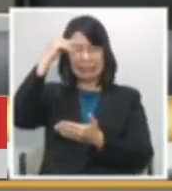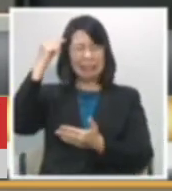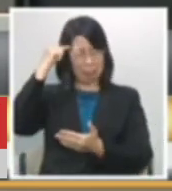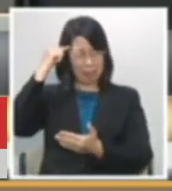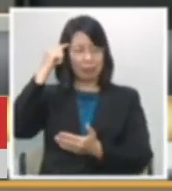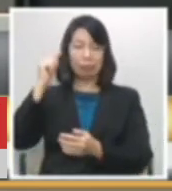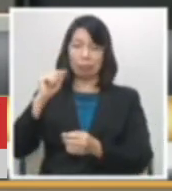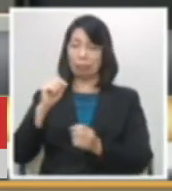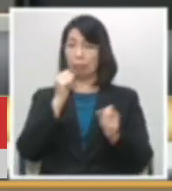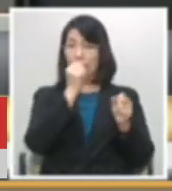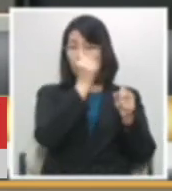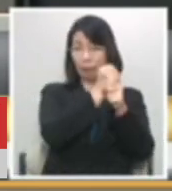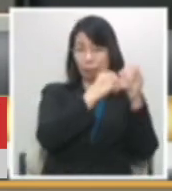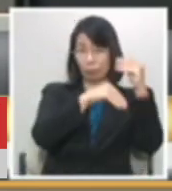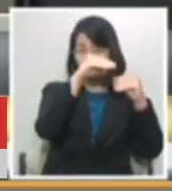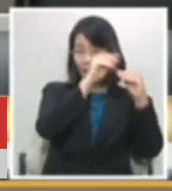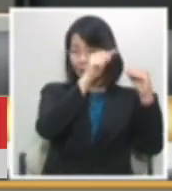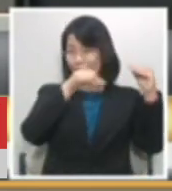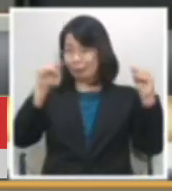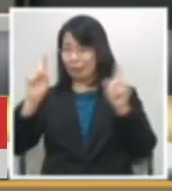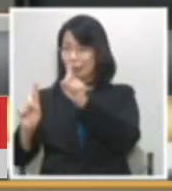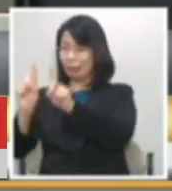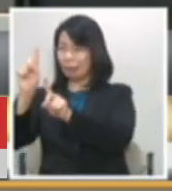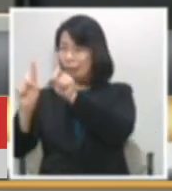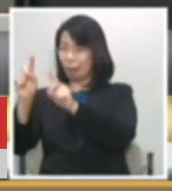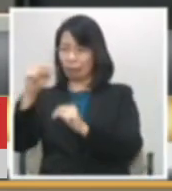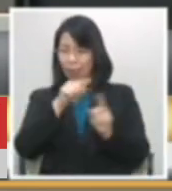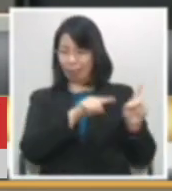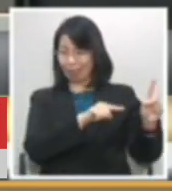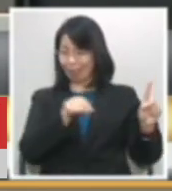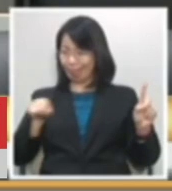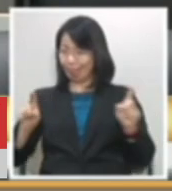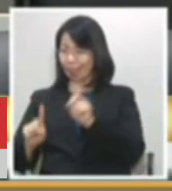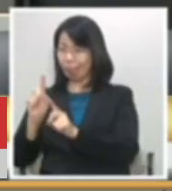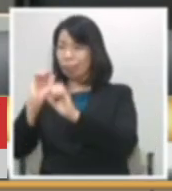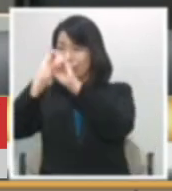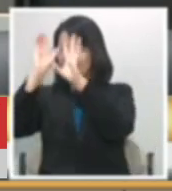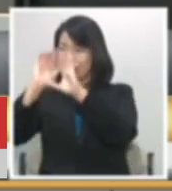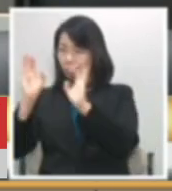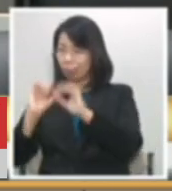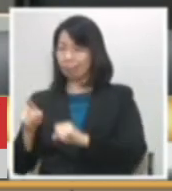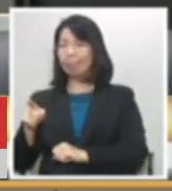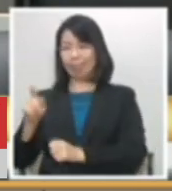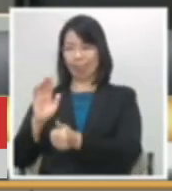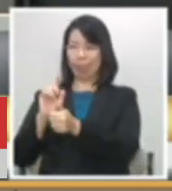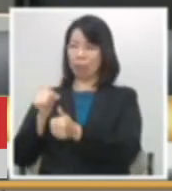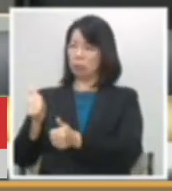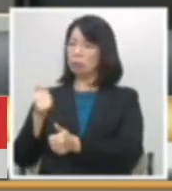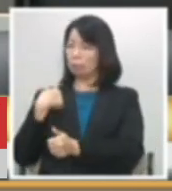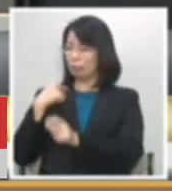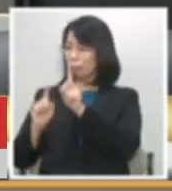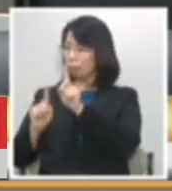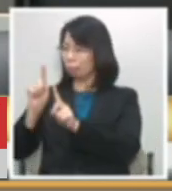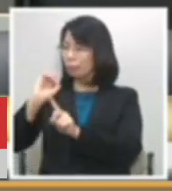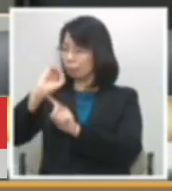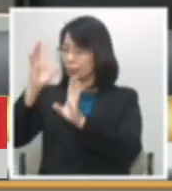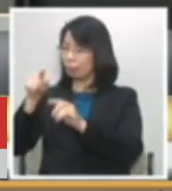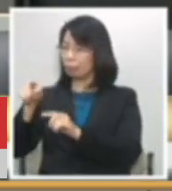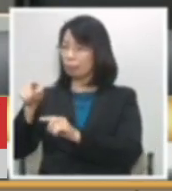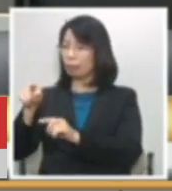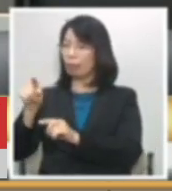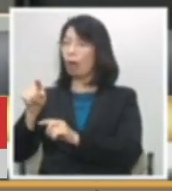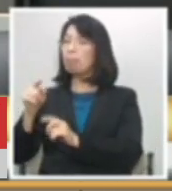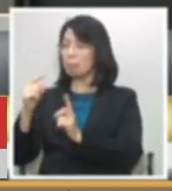ไว้ค่อนข้างชัดเจนซึ่งก็เป็นที่น่าภูมิใจอยู่ตัวชี้วัดหนึ่งนั่นก็คือเรื่องของการกระจายอำนาจการ